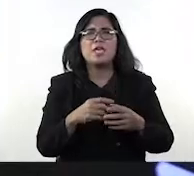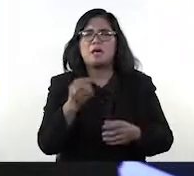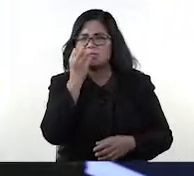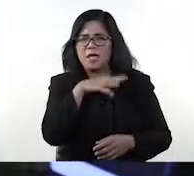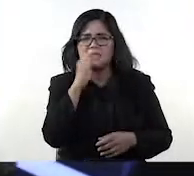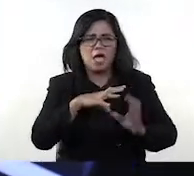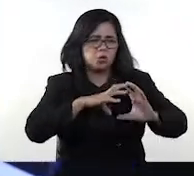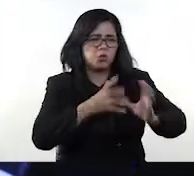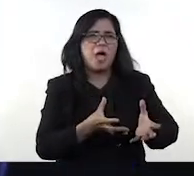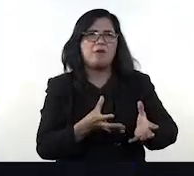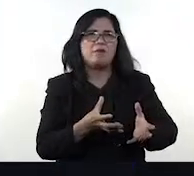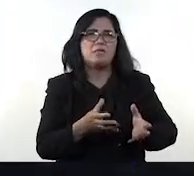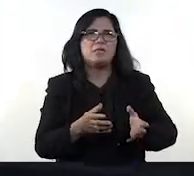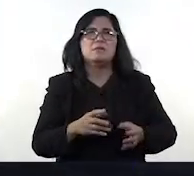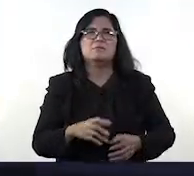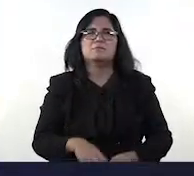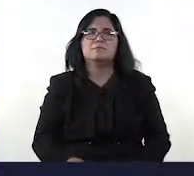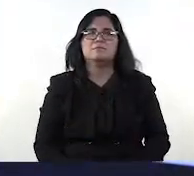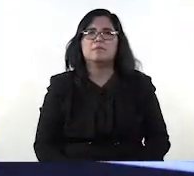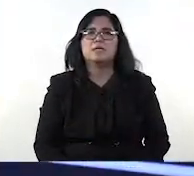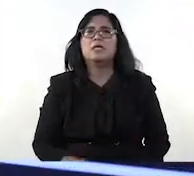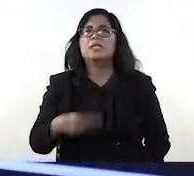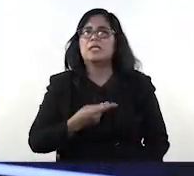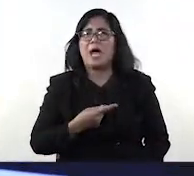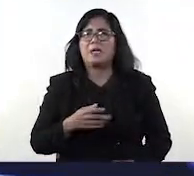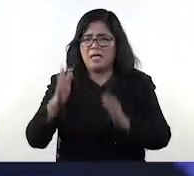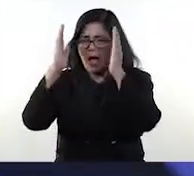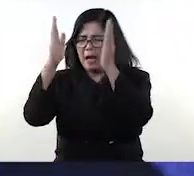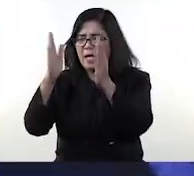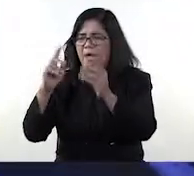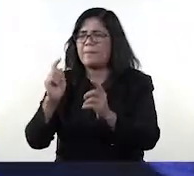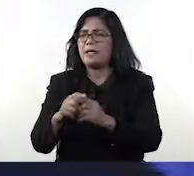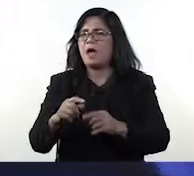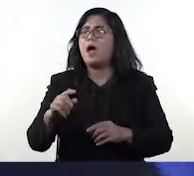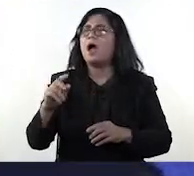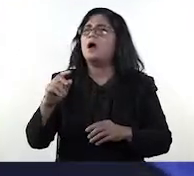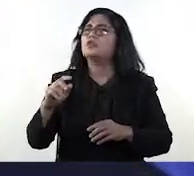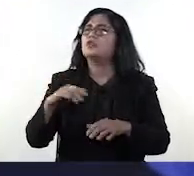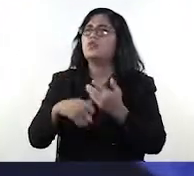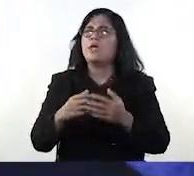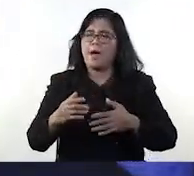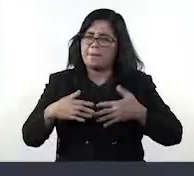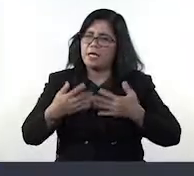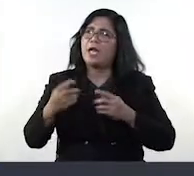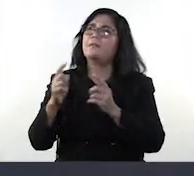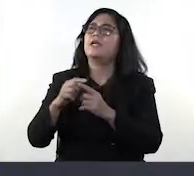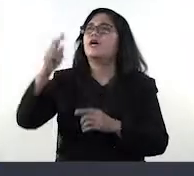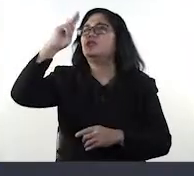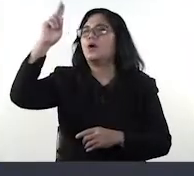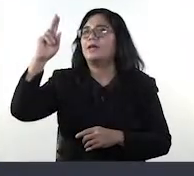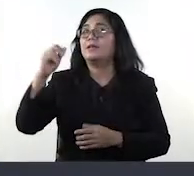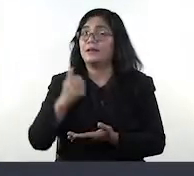hal-hal Yang duniawi tapi kita diarahkan Hai padahal yang berkenan kepada Tuhan Yang